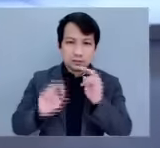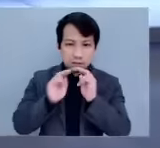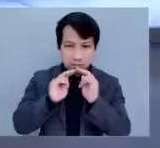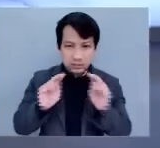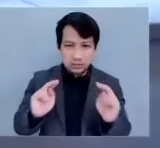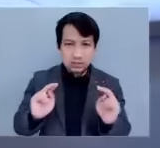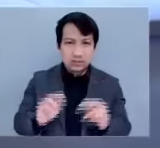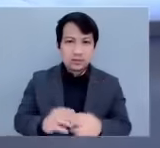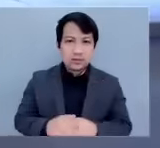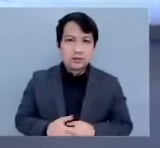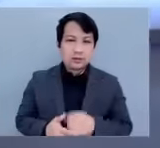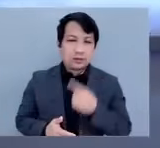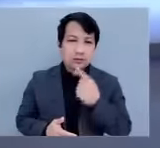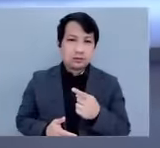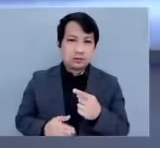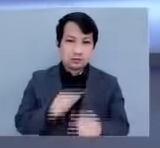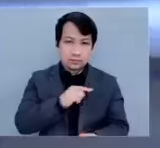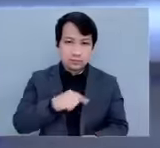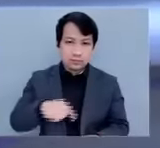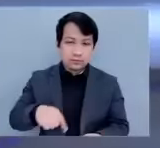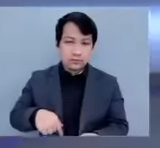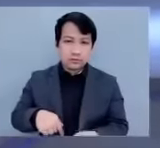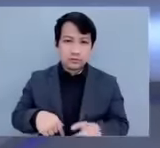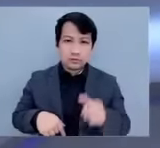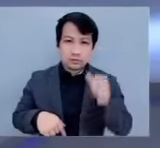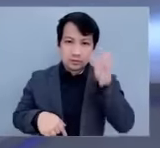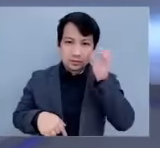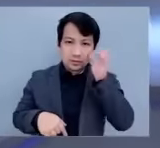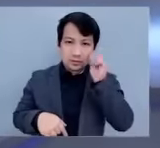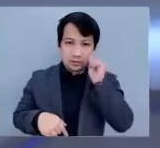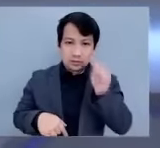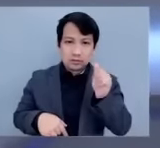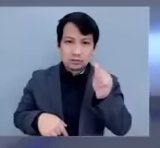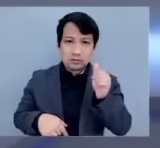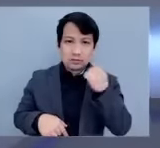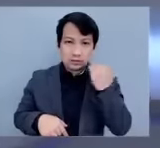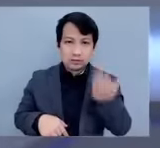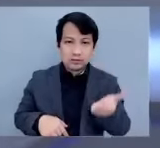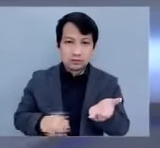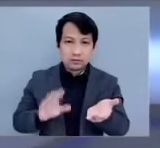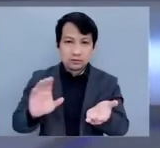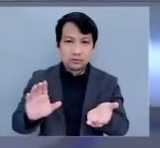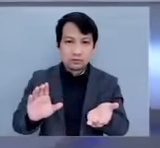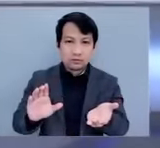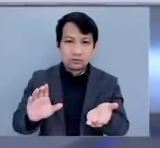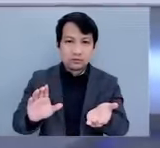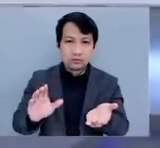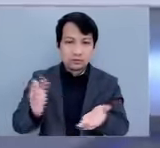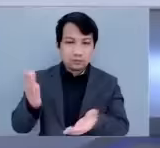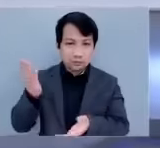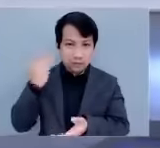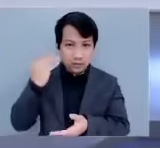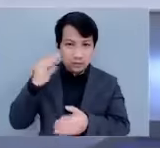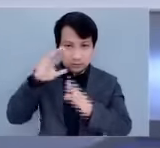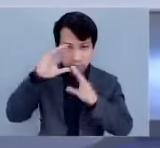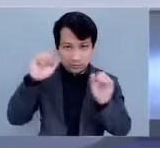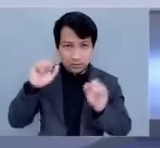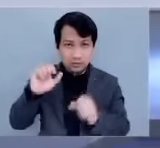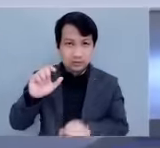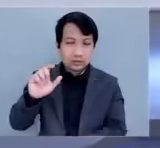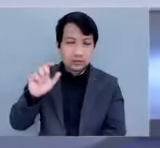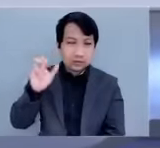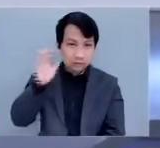May hiling si Queen of All Media Chris Aquino sa kanyang yumaong ina na si dating Pangulo Cory Aquino kaugnay ng kanyang